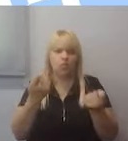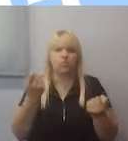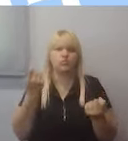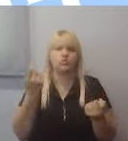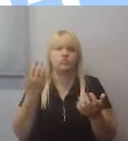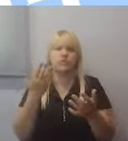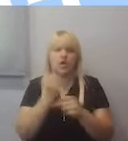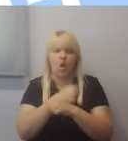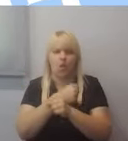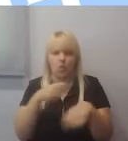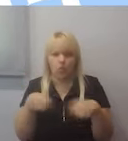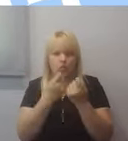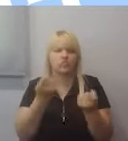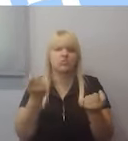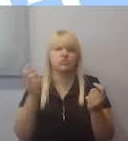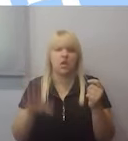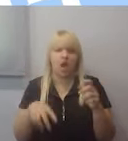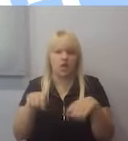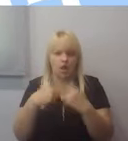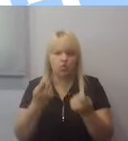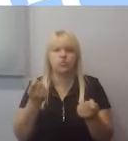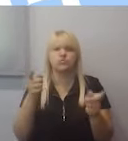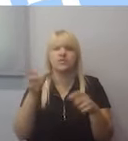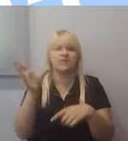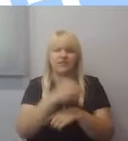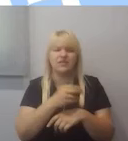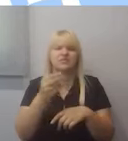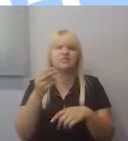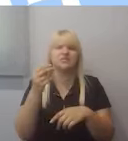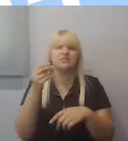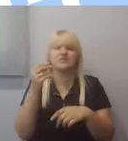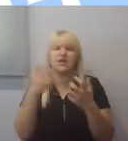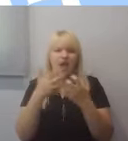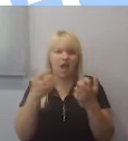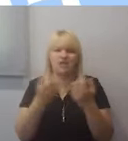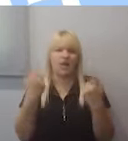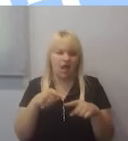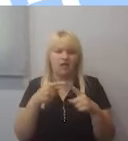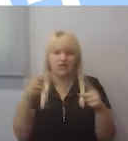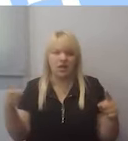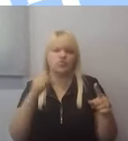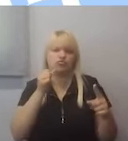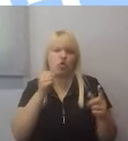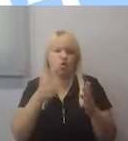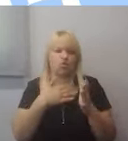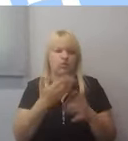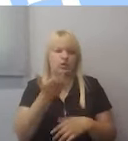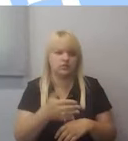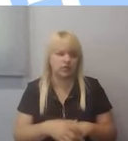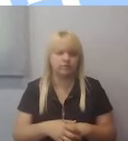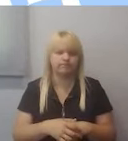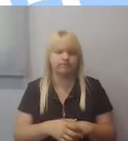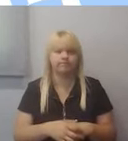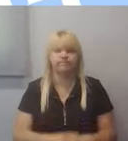kāju tie kara laikā visi ir zaļi nevis dzelteni un nevis sarkani tātad